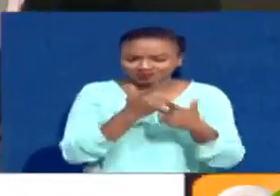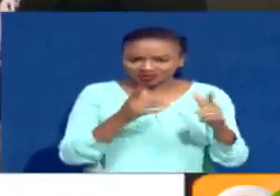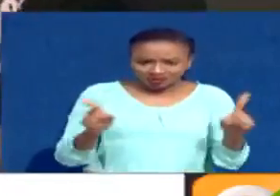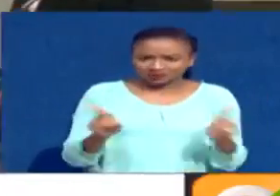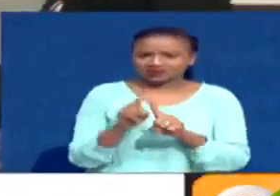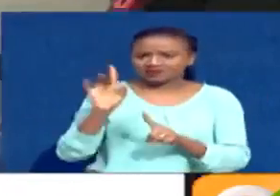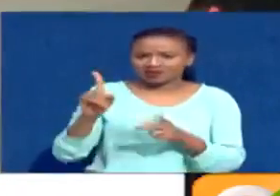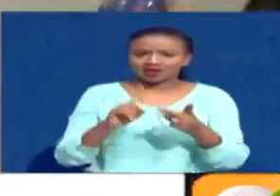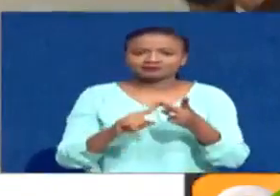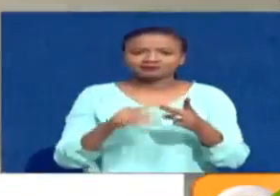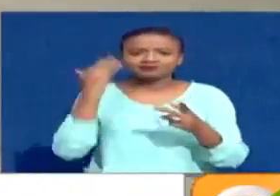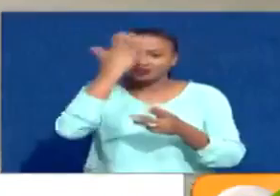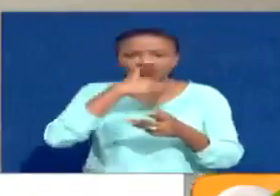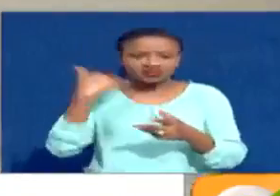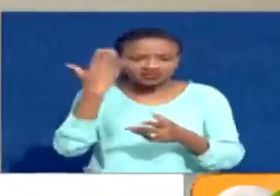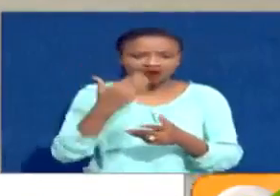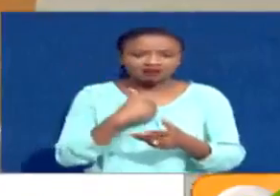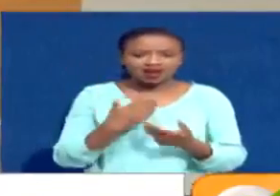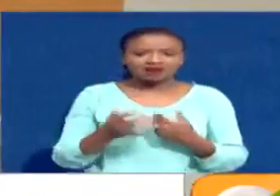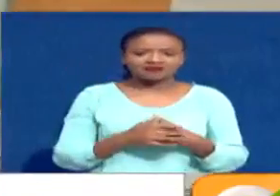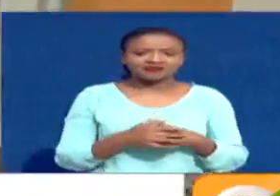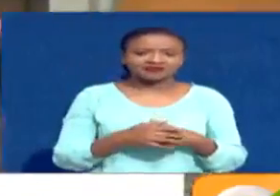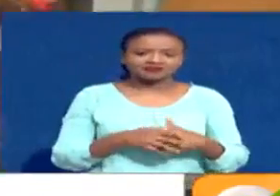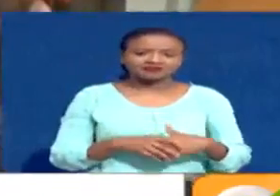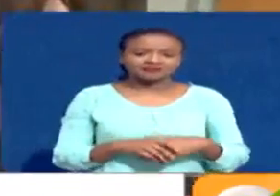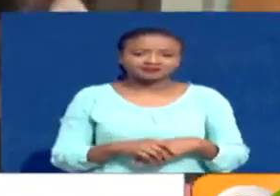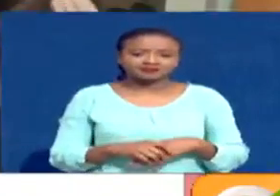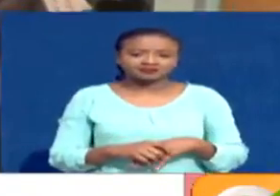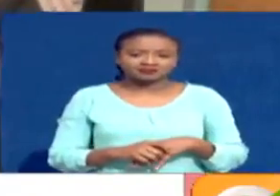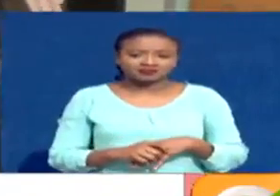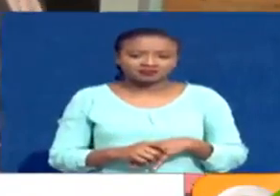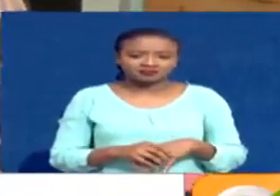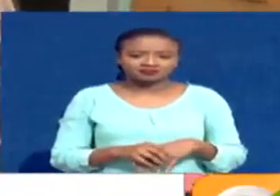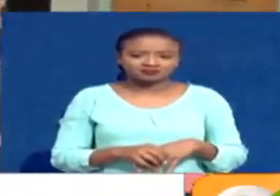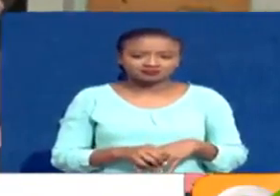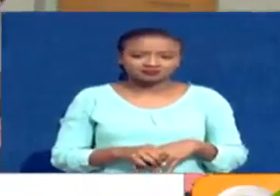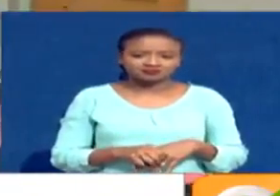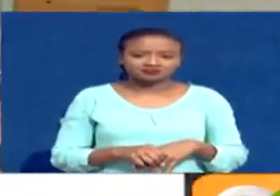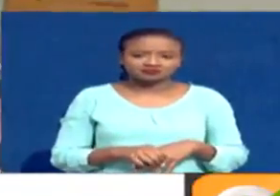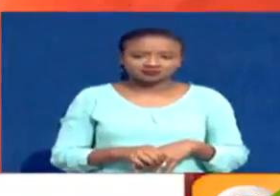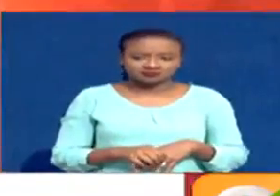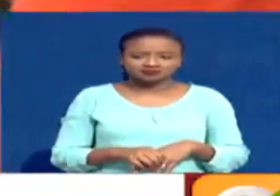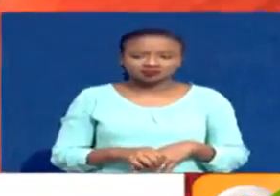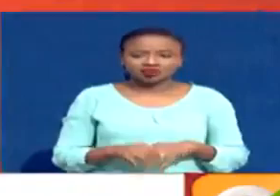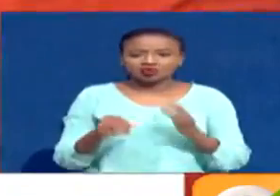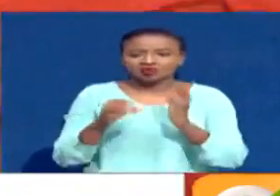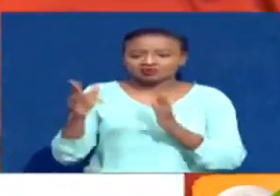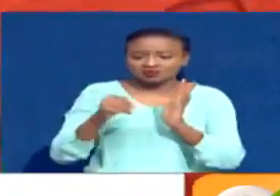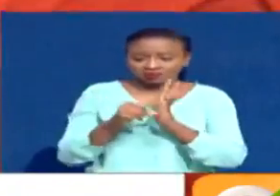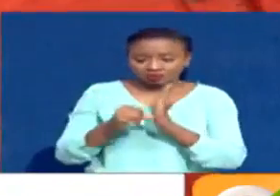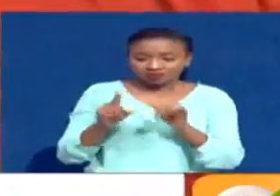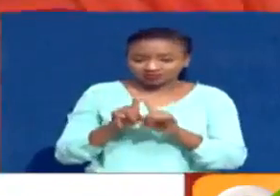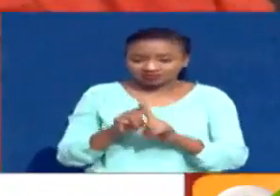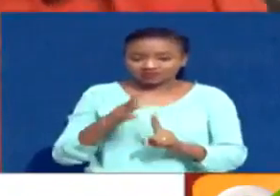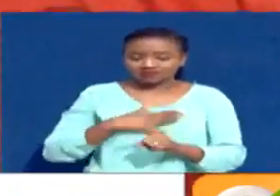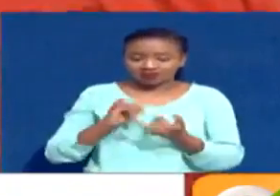Sasa wanaona like mimi ni mmoja wao, anakuwa very confident na mimi. Na wengi wanakuambia like mimi niko na shida na ndoa yangu kwa sababu ya